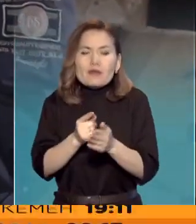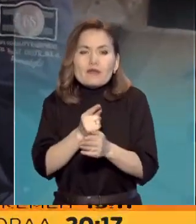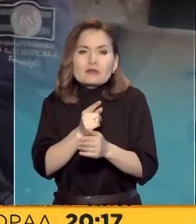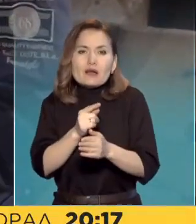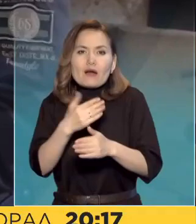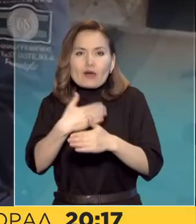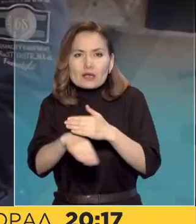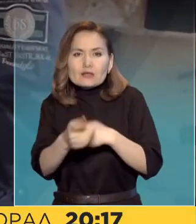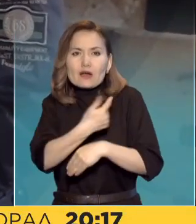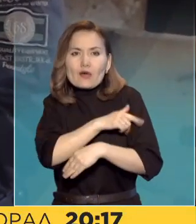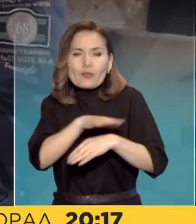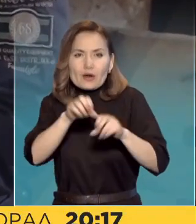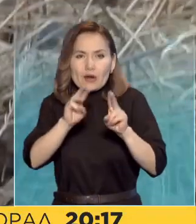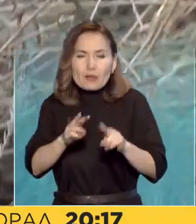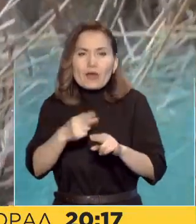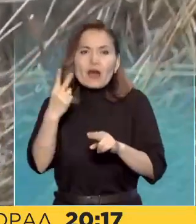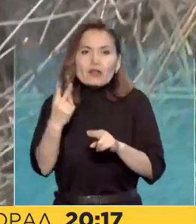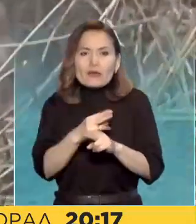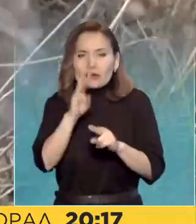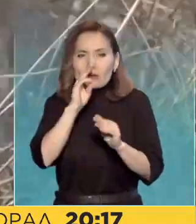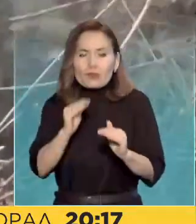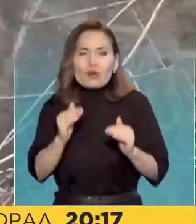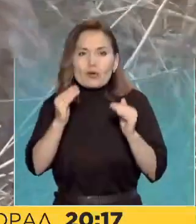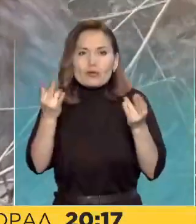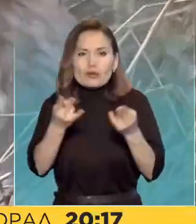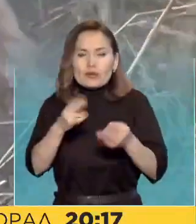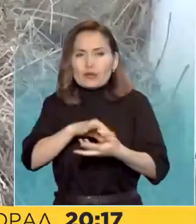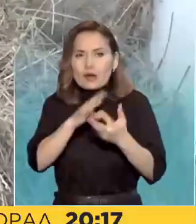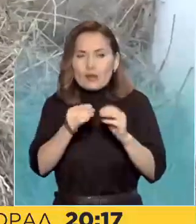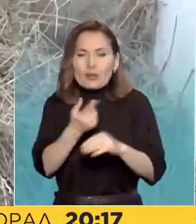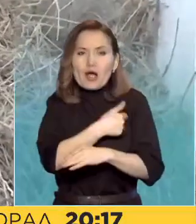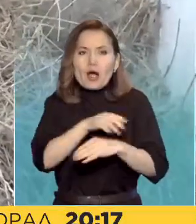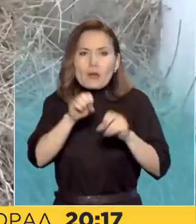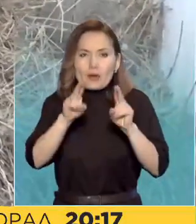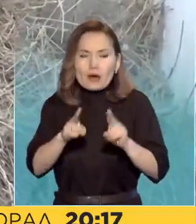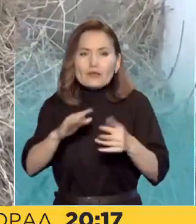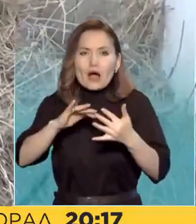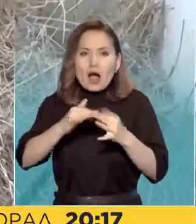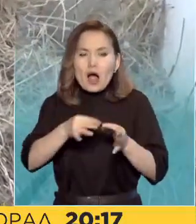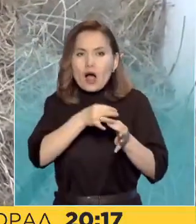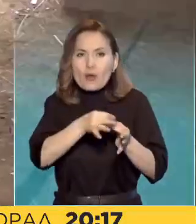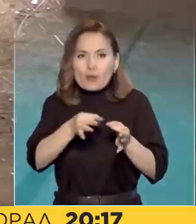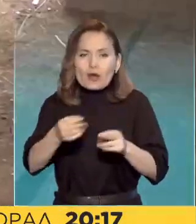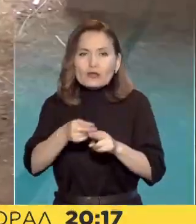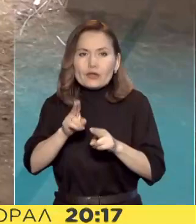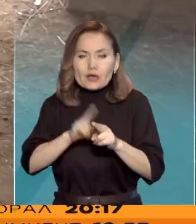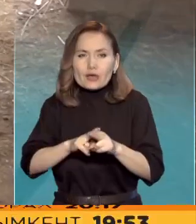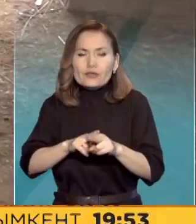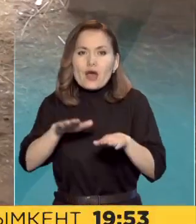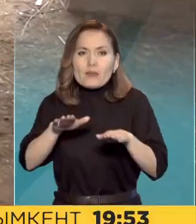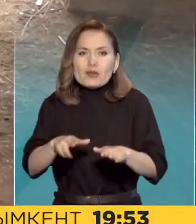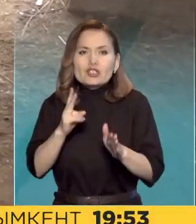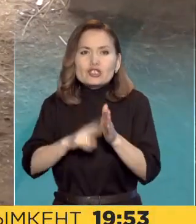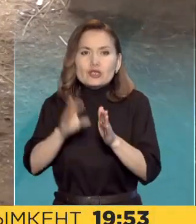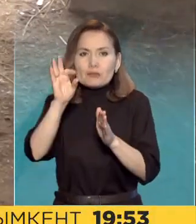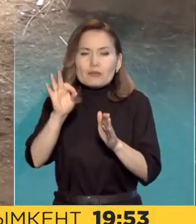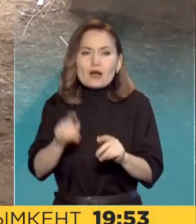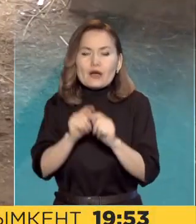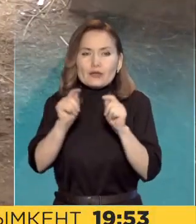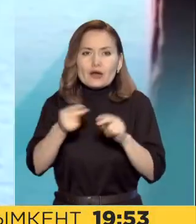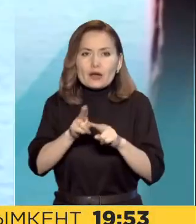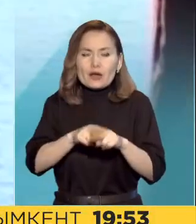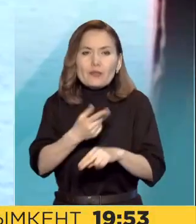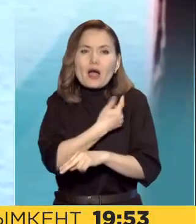қызмет көрсетіп, қосымша табыс табуына да болады. Ветеринар мамандығына ауылдық квотаны 70%-ға дейін көбейтпек. Бастысы,